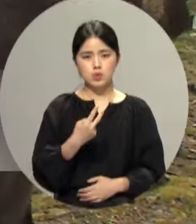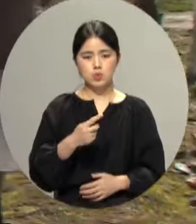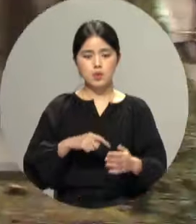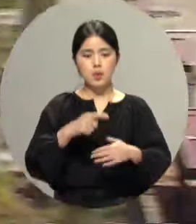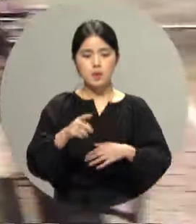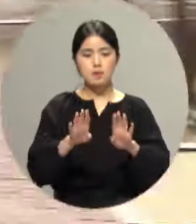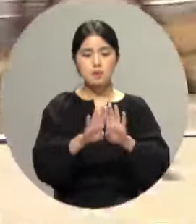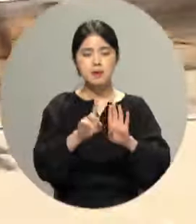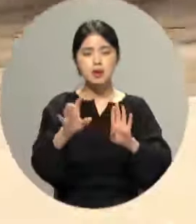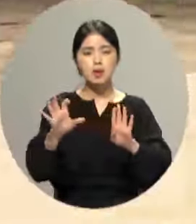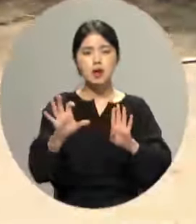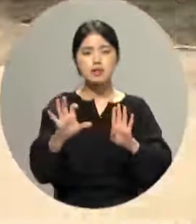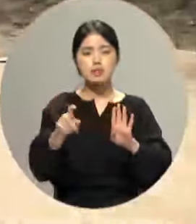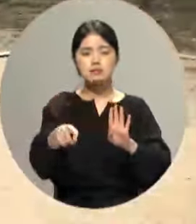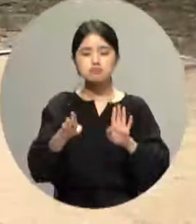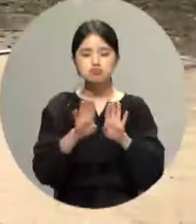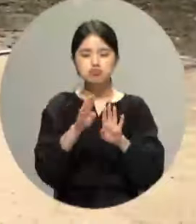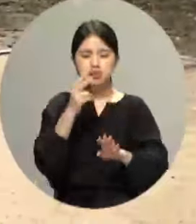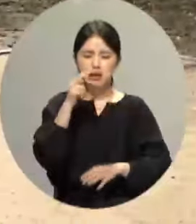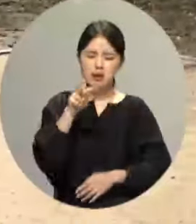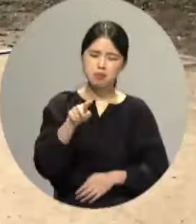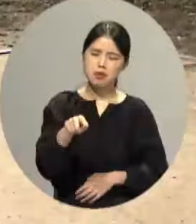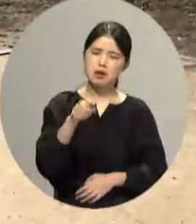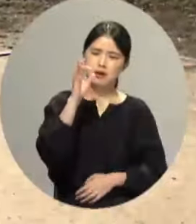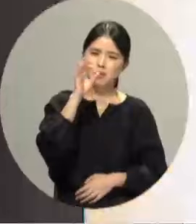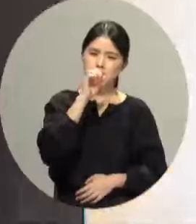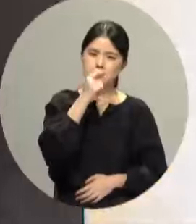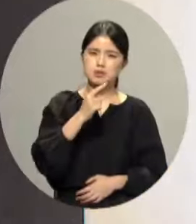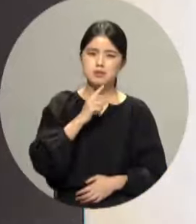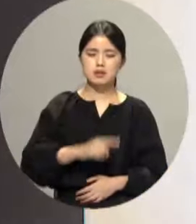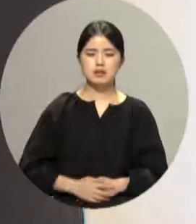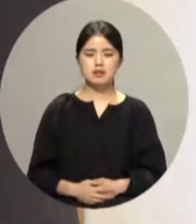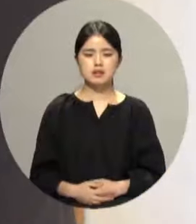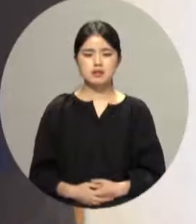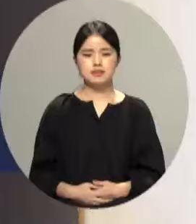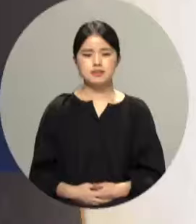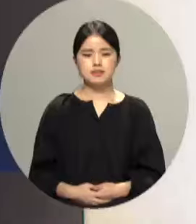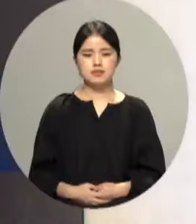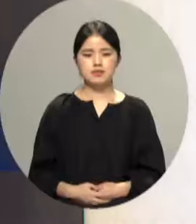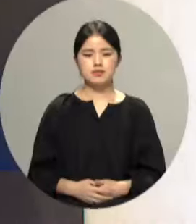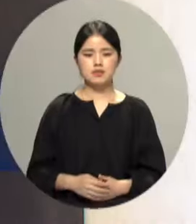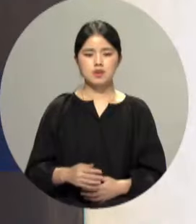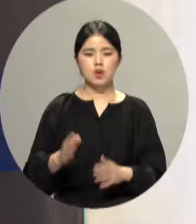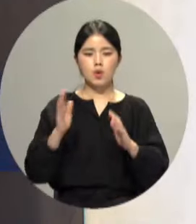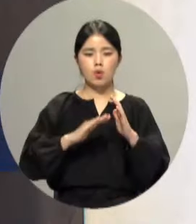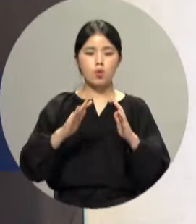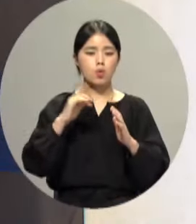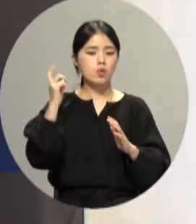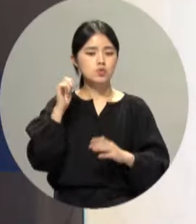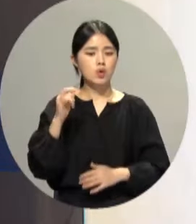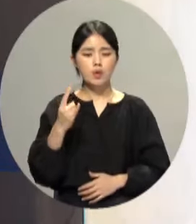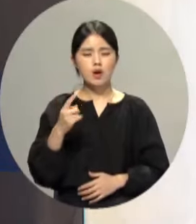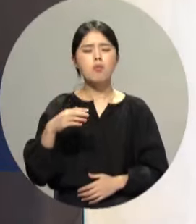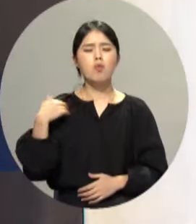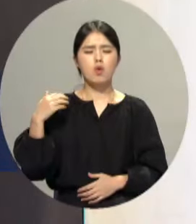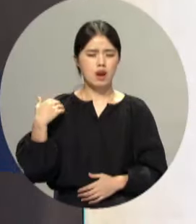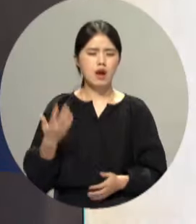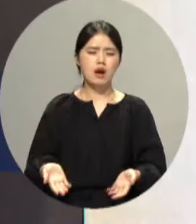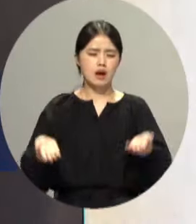화장실 입구가 훤히 보인다는 것도 민원의 하나입니다 저는 그 공에 한 것도 모르고 그런 거 모르는데